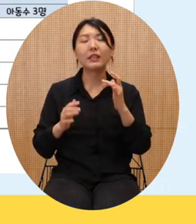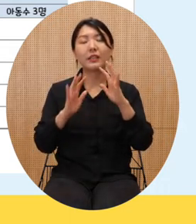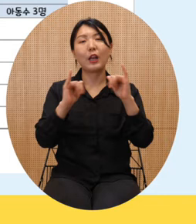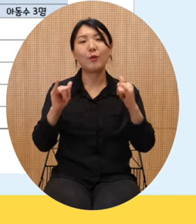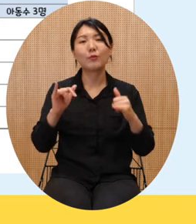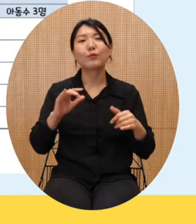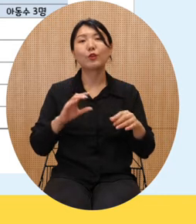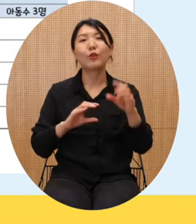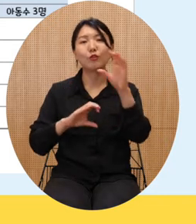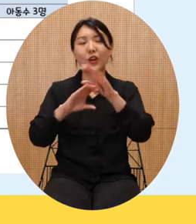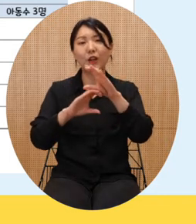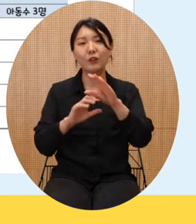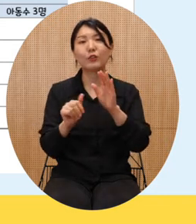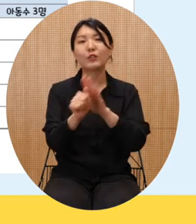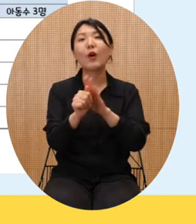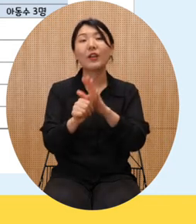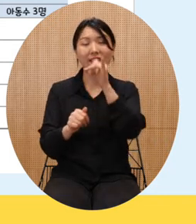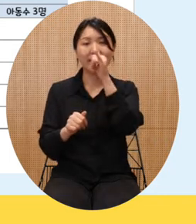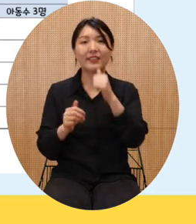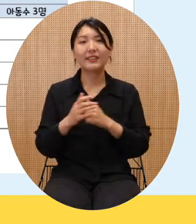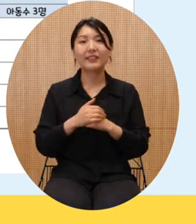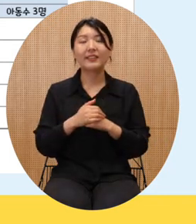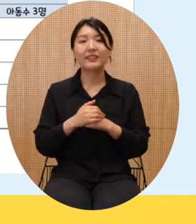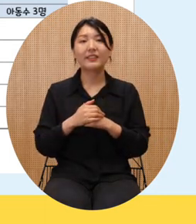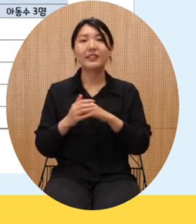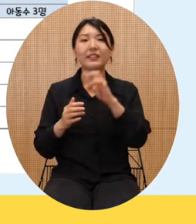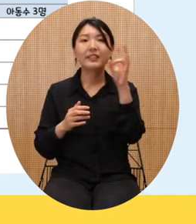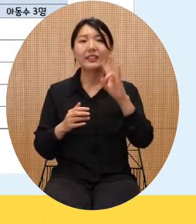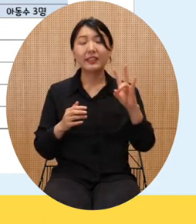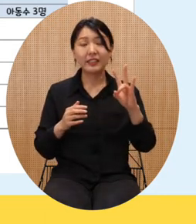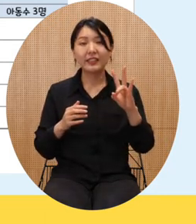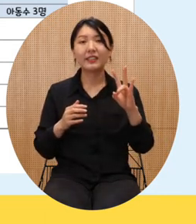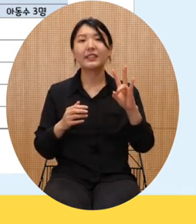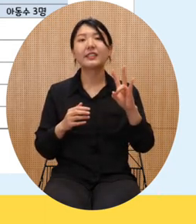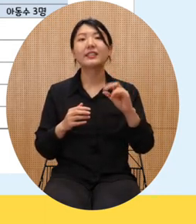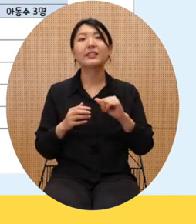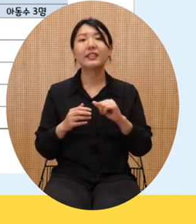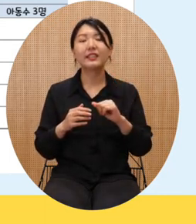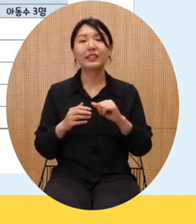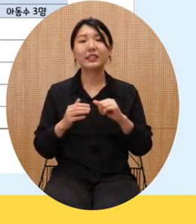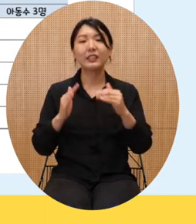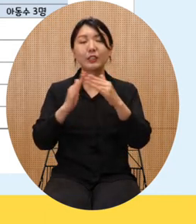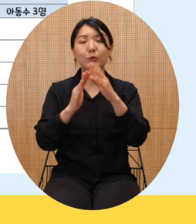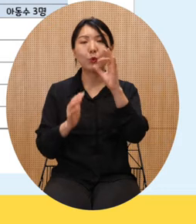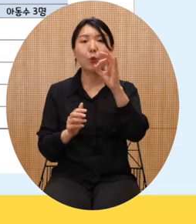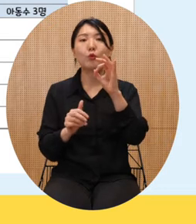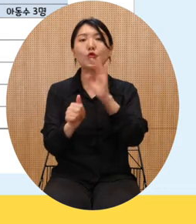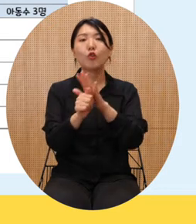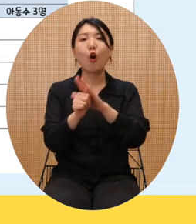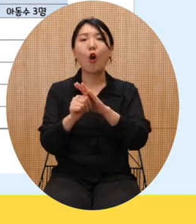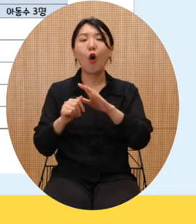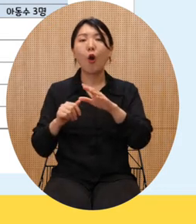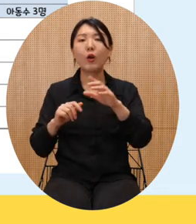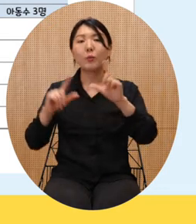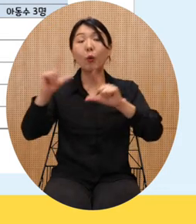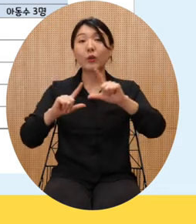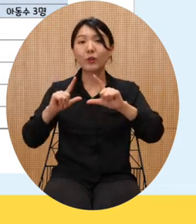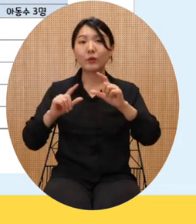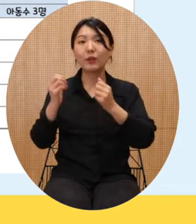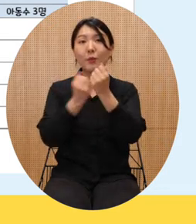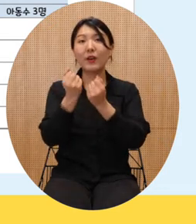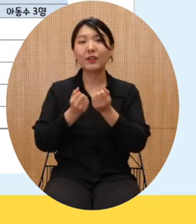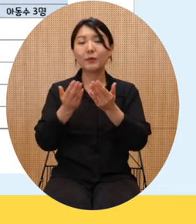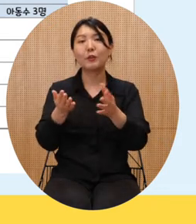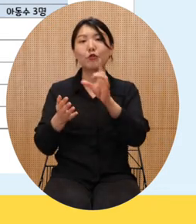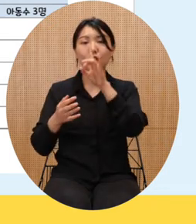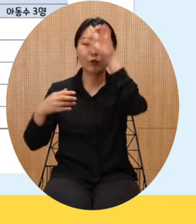지원 역할을 하고 있었는데요. 지금 그래서 시흥형의 주거비 지원의